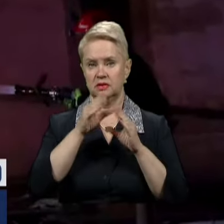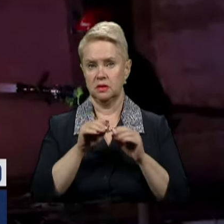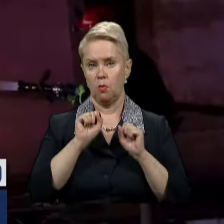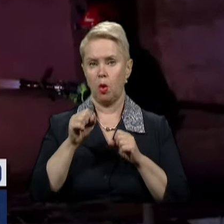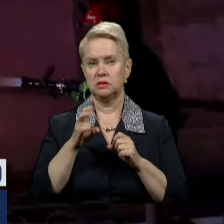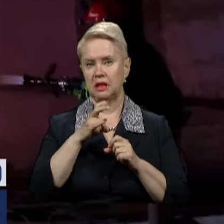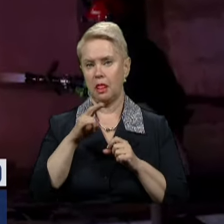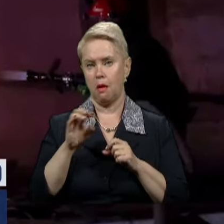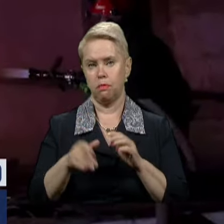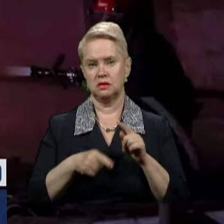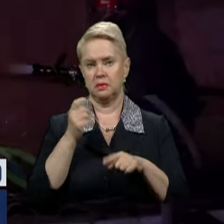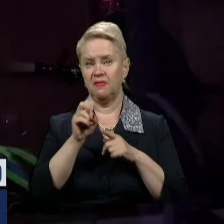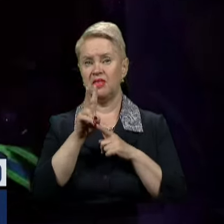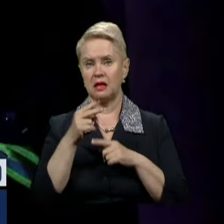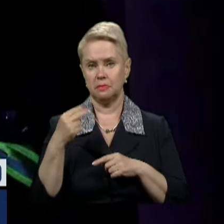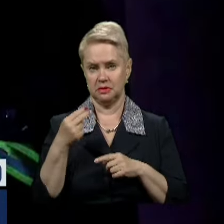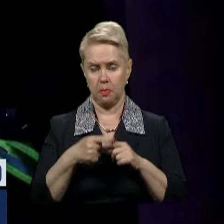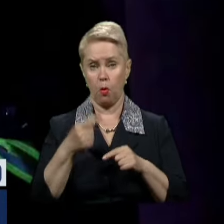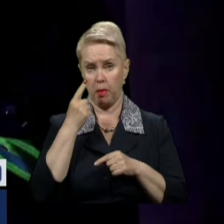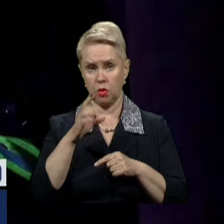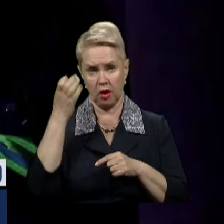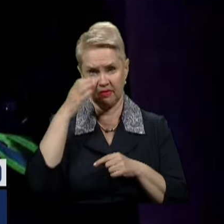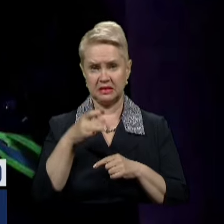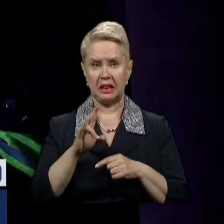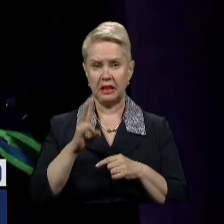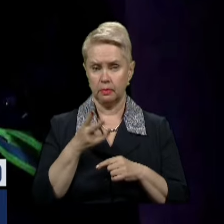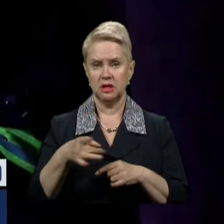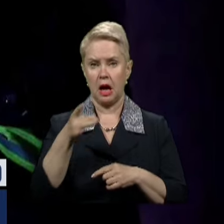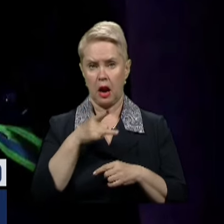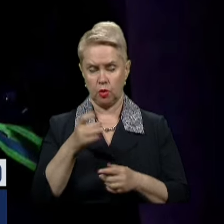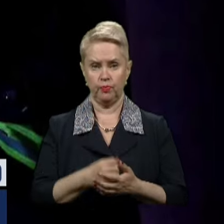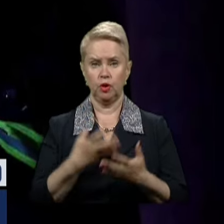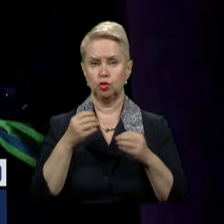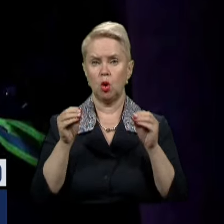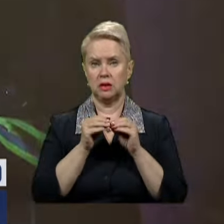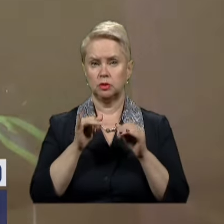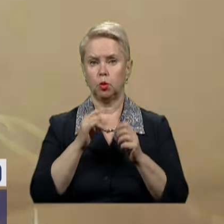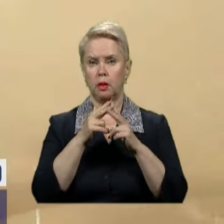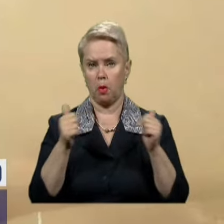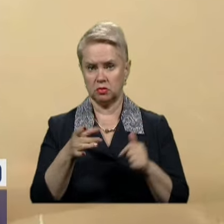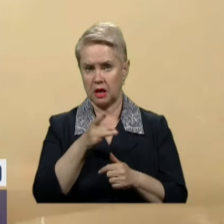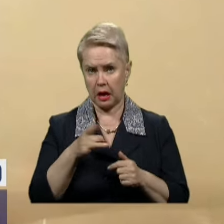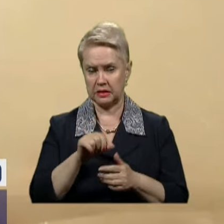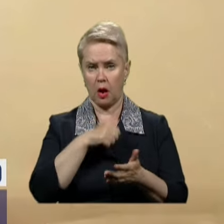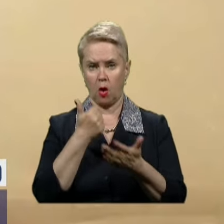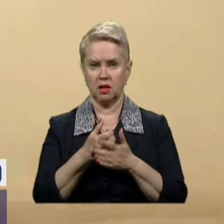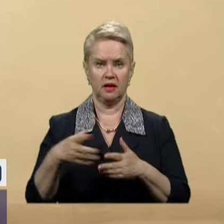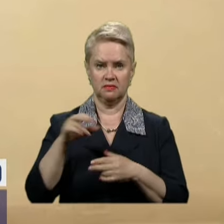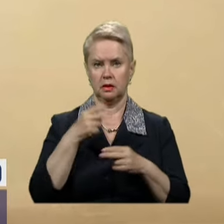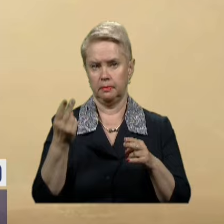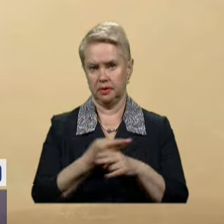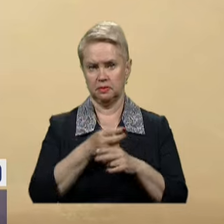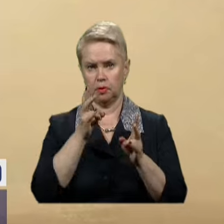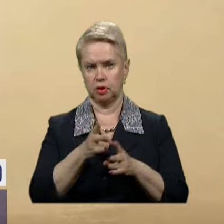оборонці неба збили 12 безпілотників. По одному у Криворізькому та Нікопольському районах. Ще 10 у Дніпровському. Найголовніше, все